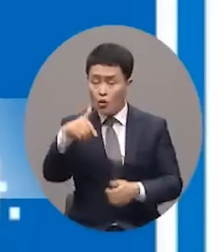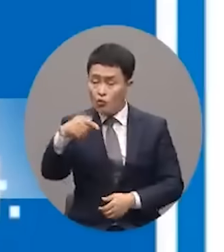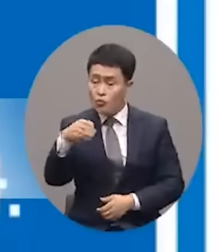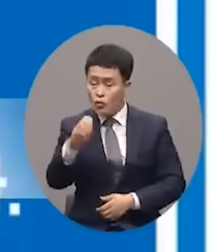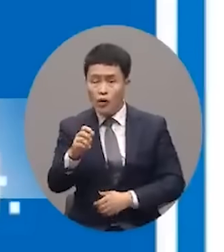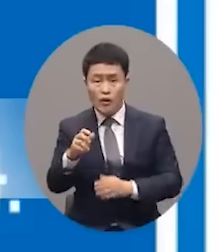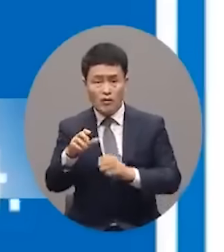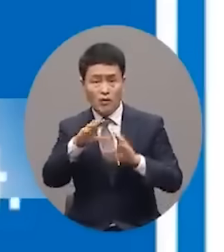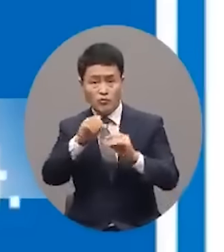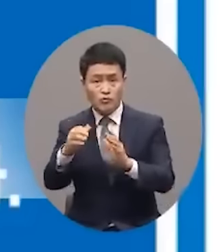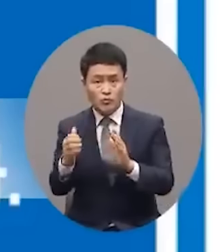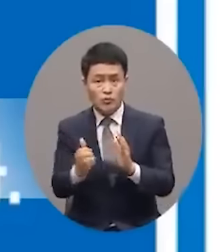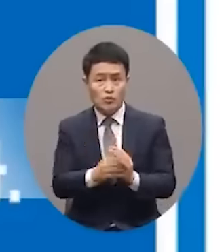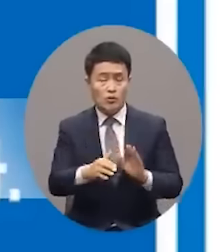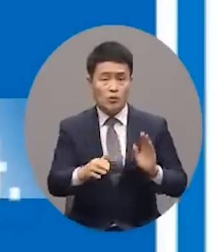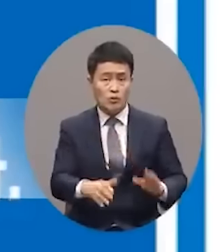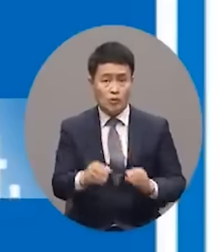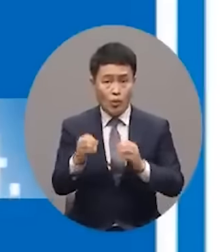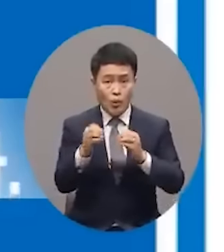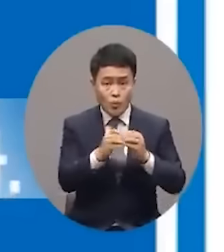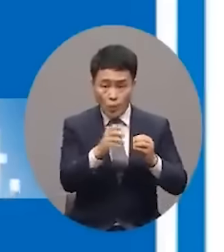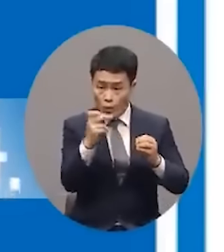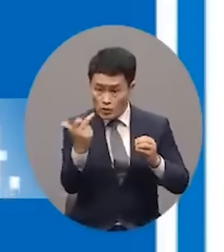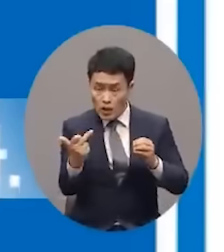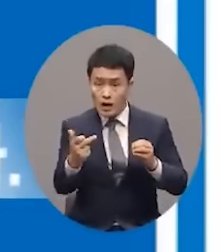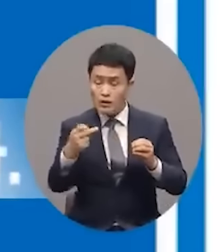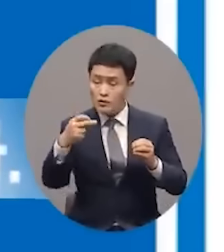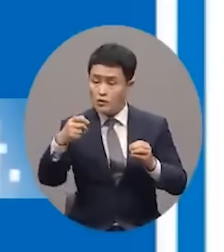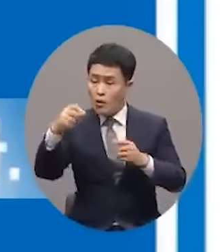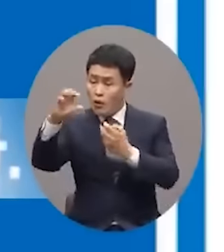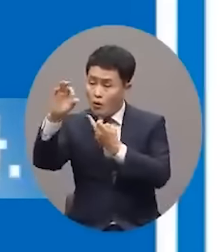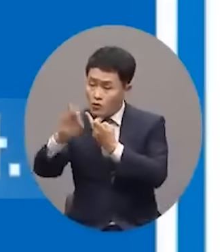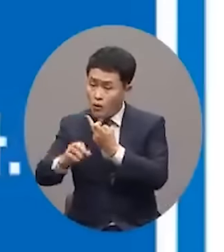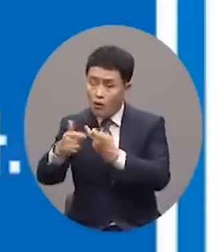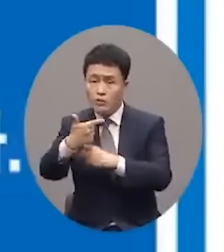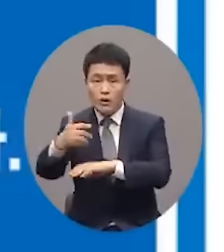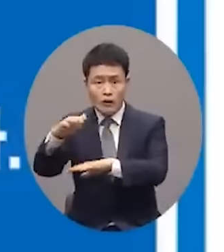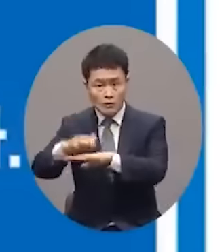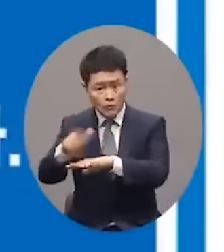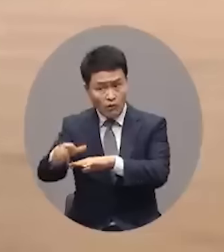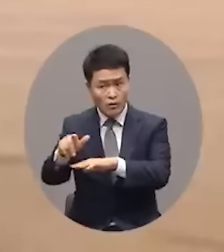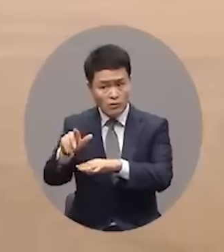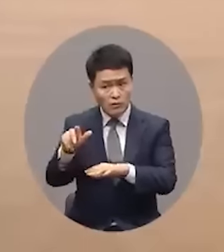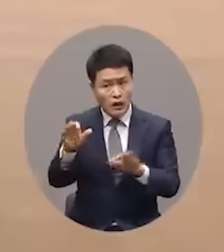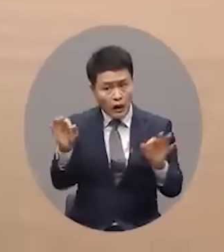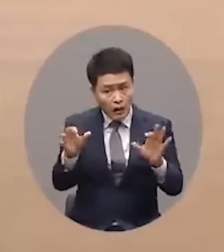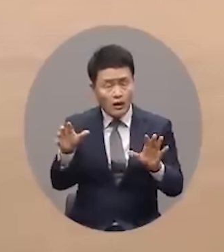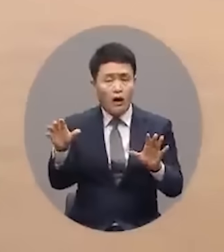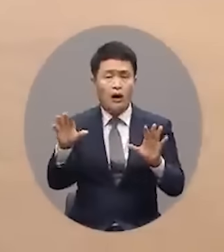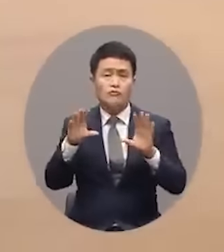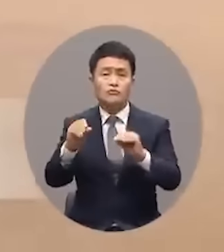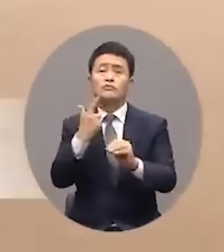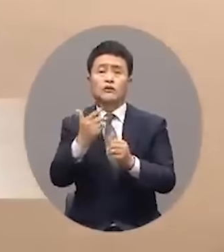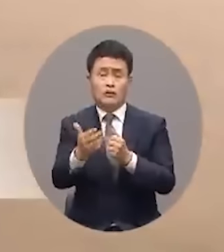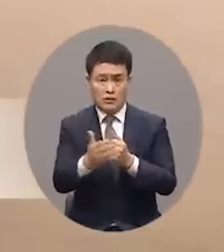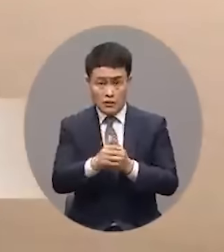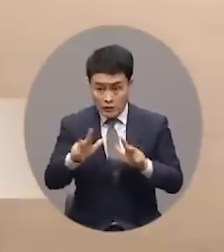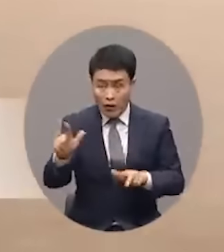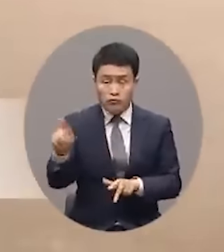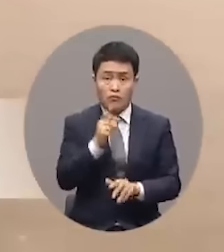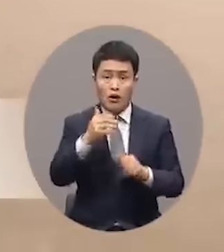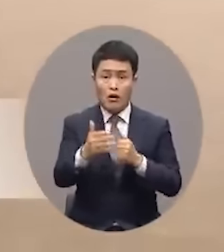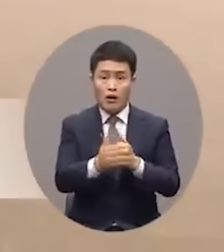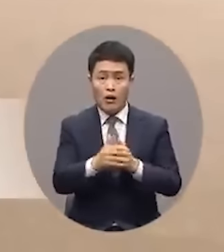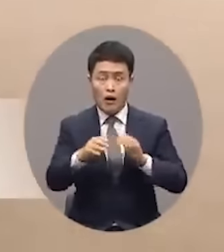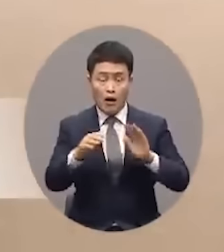논산에서 서대전 구간도 한때 운행 중지됐다가 지금은 서행 운행 중입니다. 행정안전부는